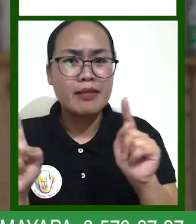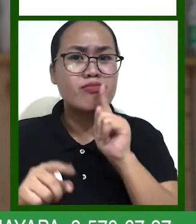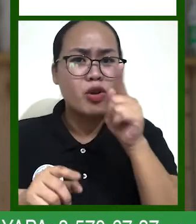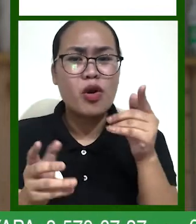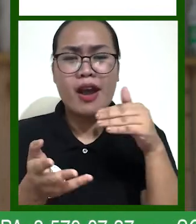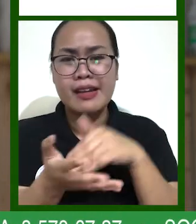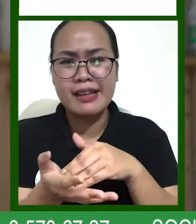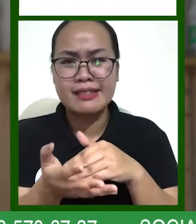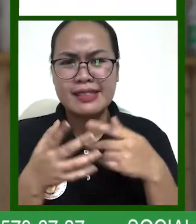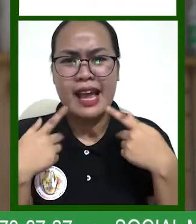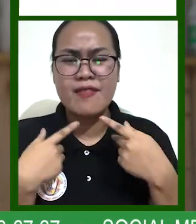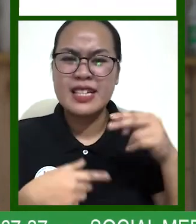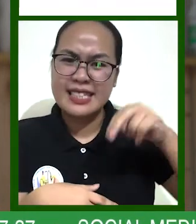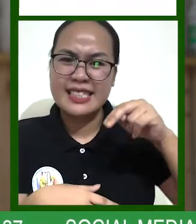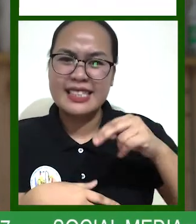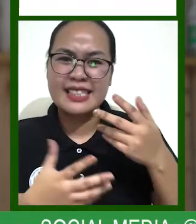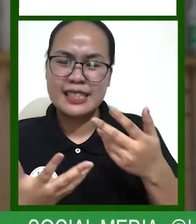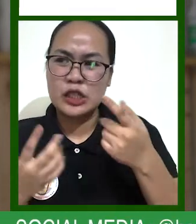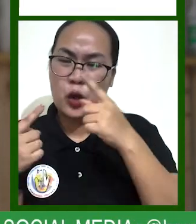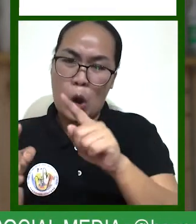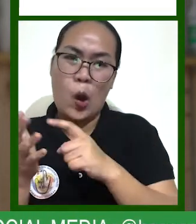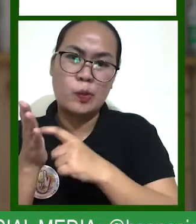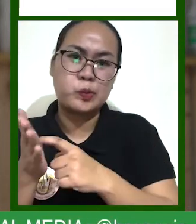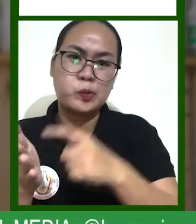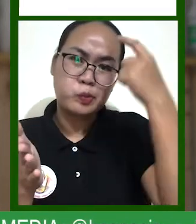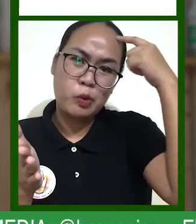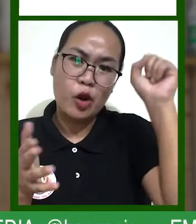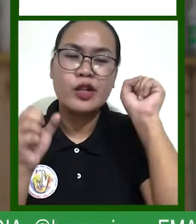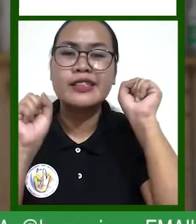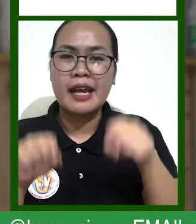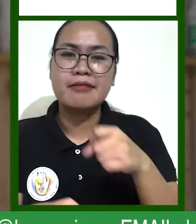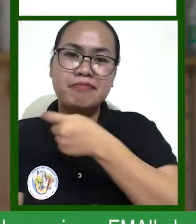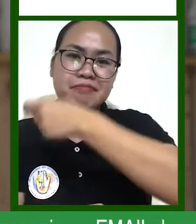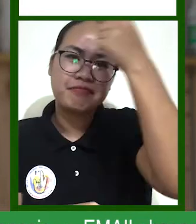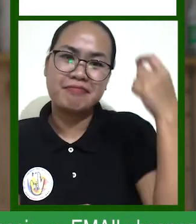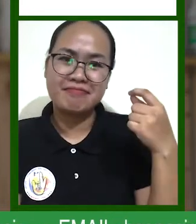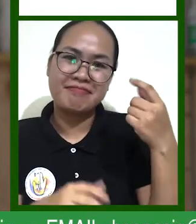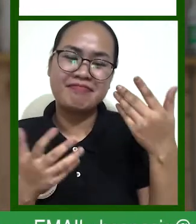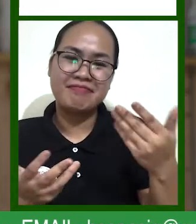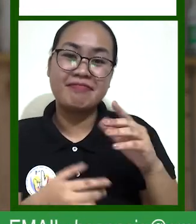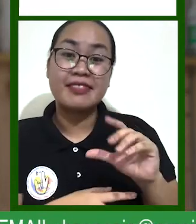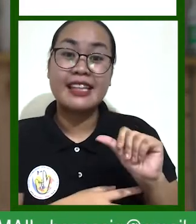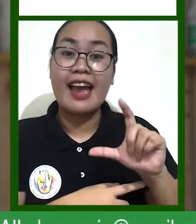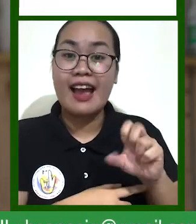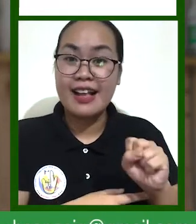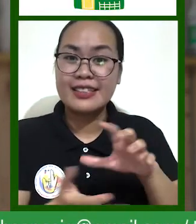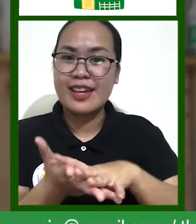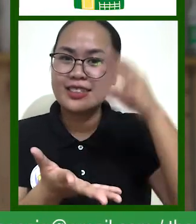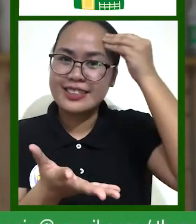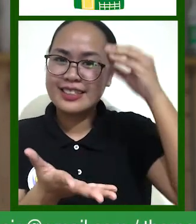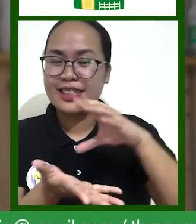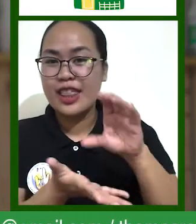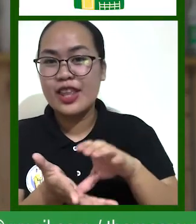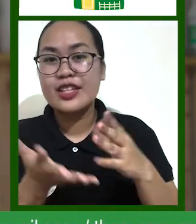no, magiging compliant kayo sa mga pangangailangan para kayo ay makagraduate. So our ALS Learning Center is at